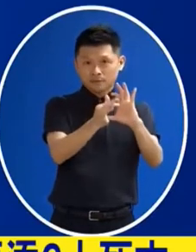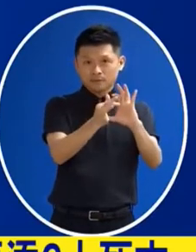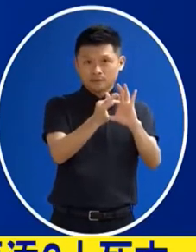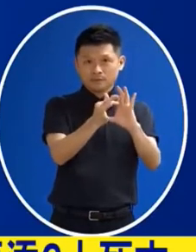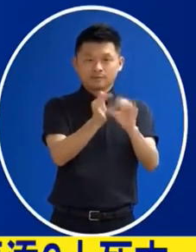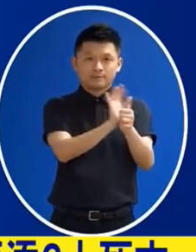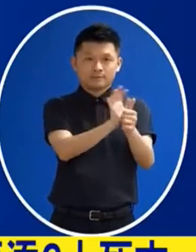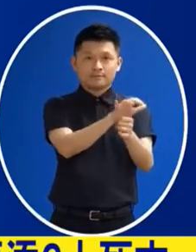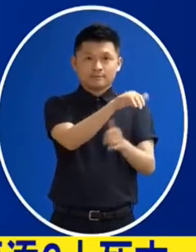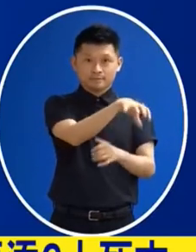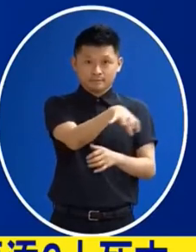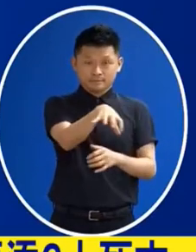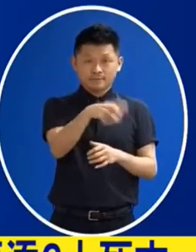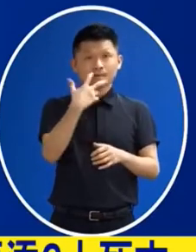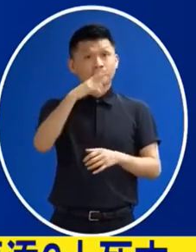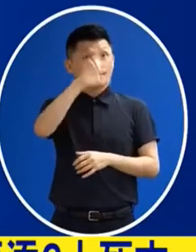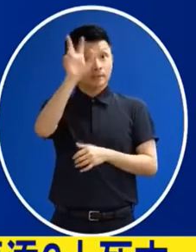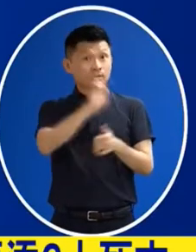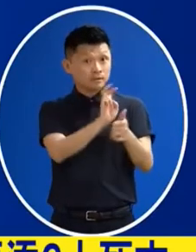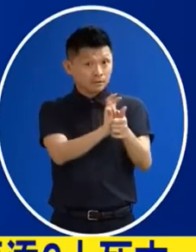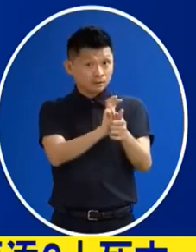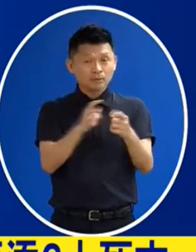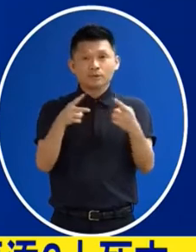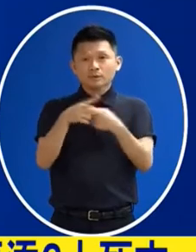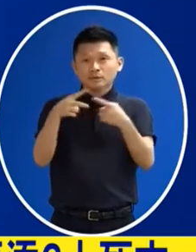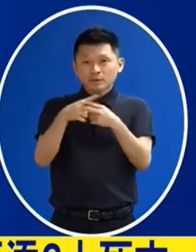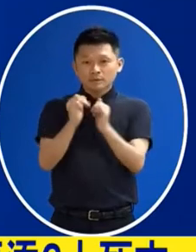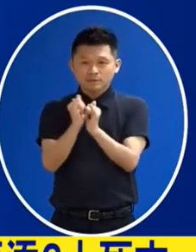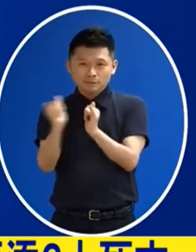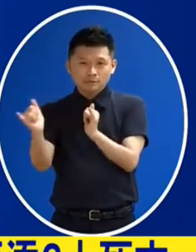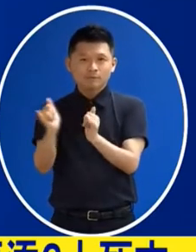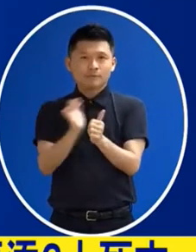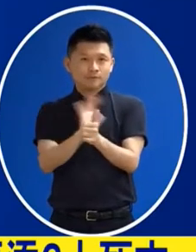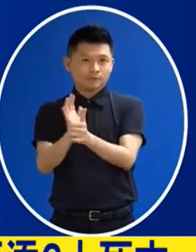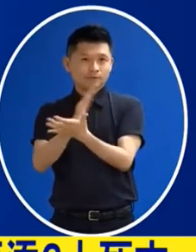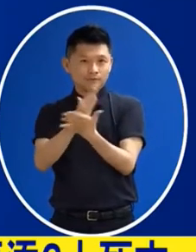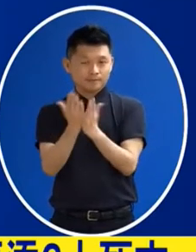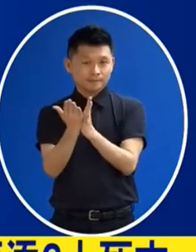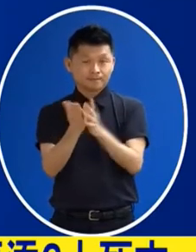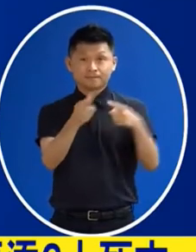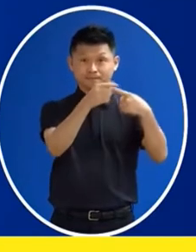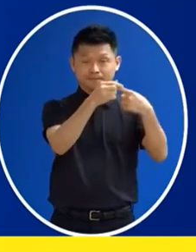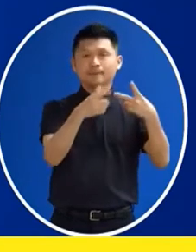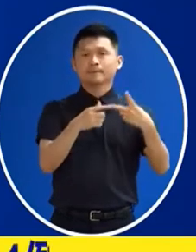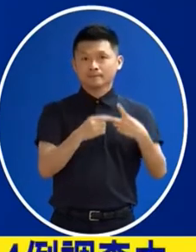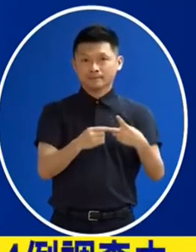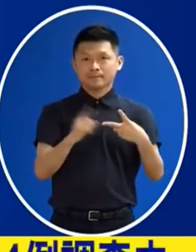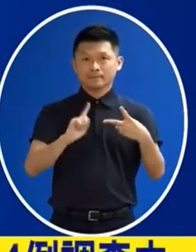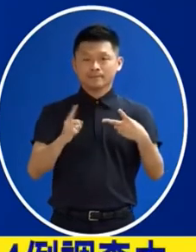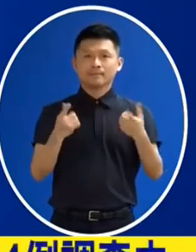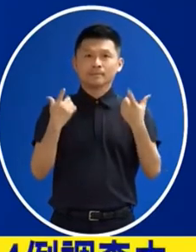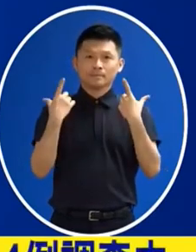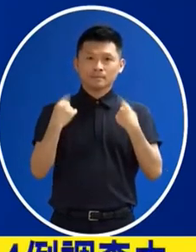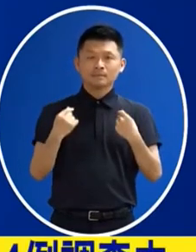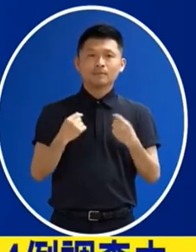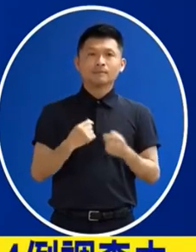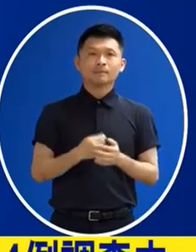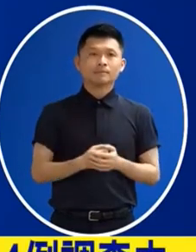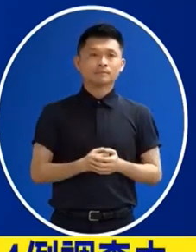长照机构，包括日间照顾、小规模多机能。那第二类是属于我们原先在长护